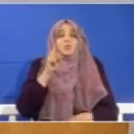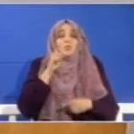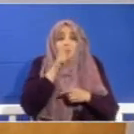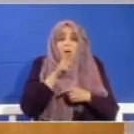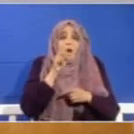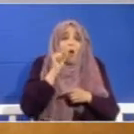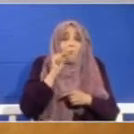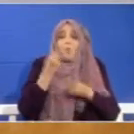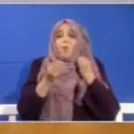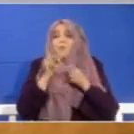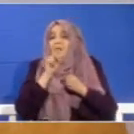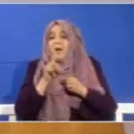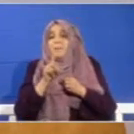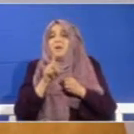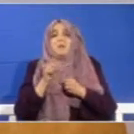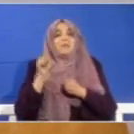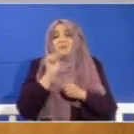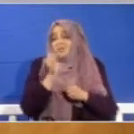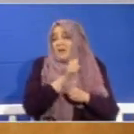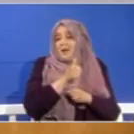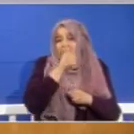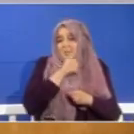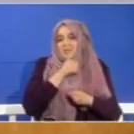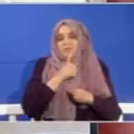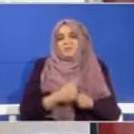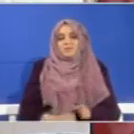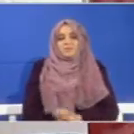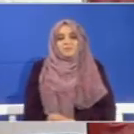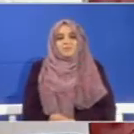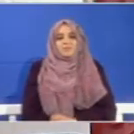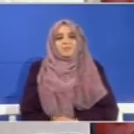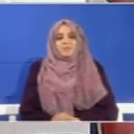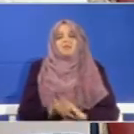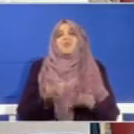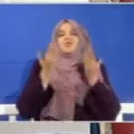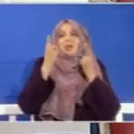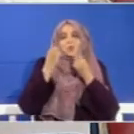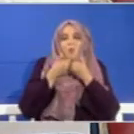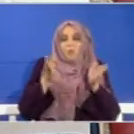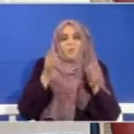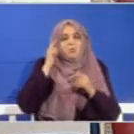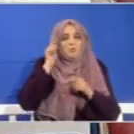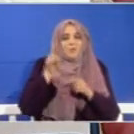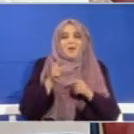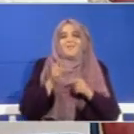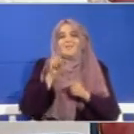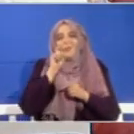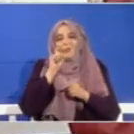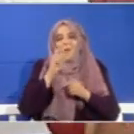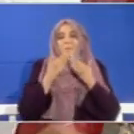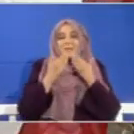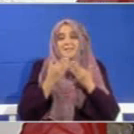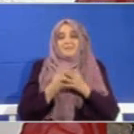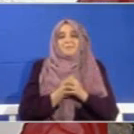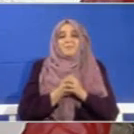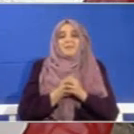هو كلاكما يصبر على الآخر وربي يوفق إن شاء الله. فتح الله لك دكتورنا وأستاذنا وشيخنا وإمامنا أبو عبد السلام كان معنا